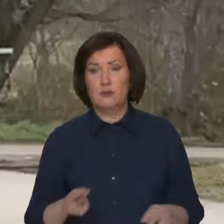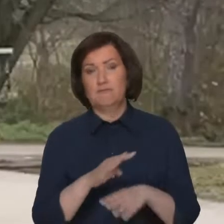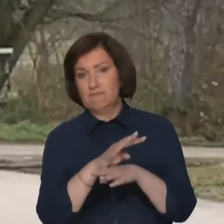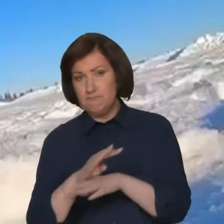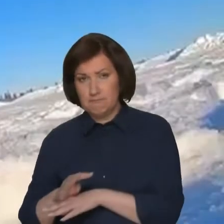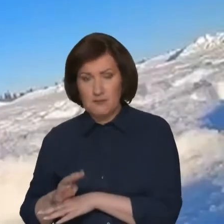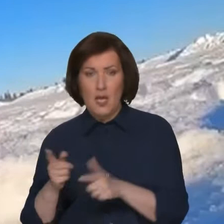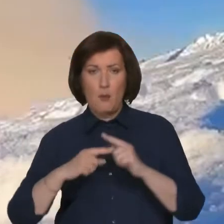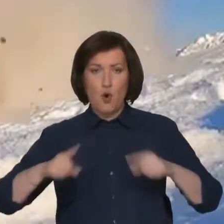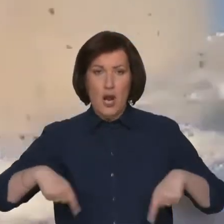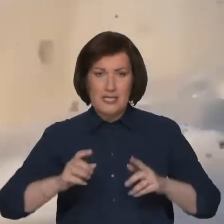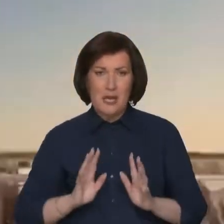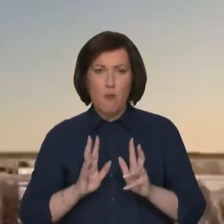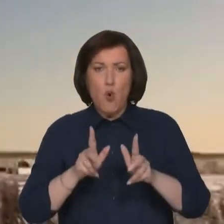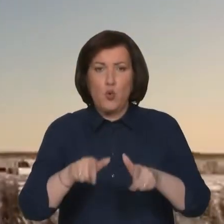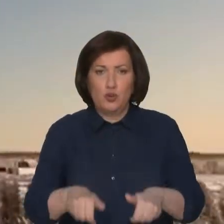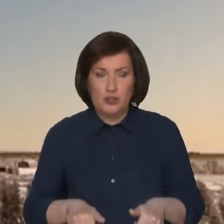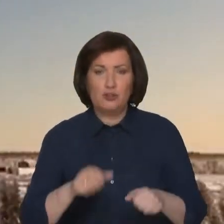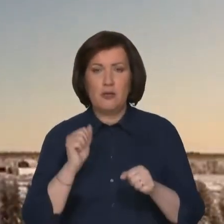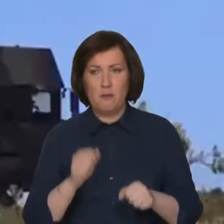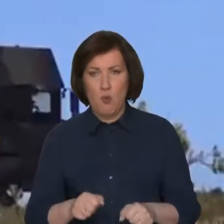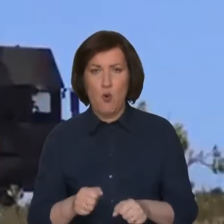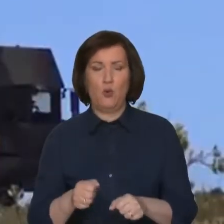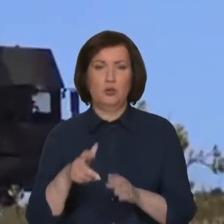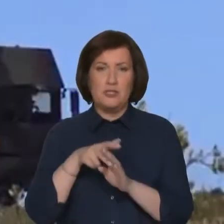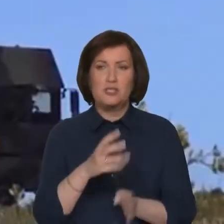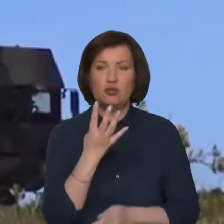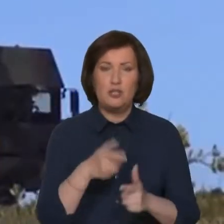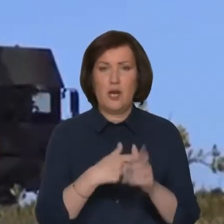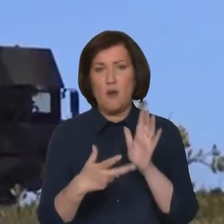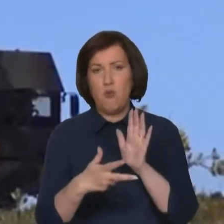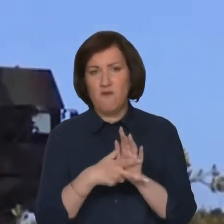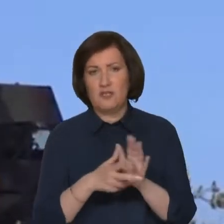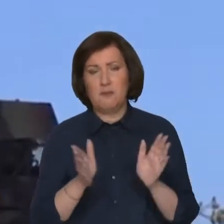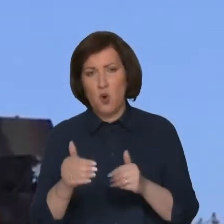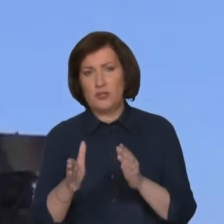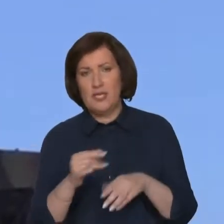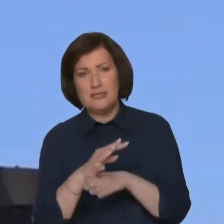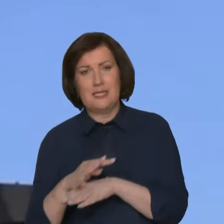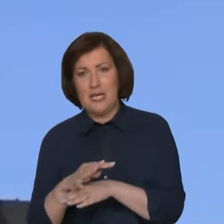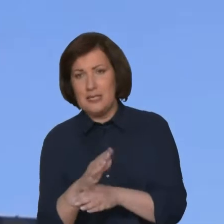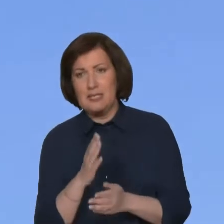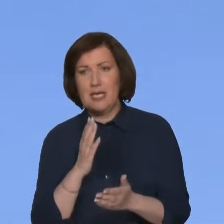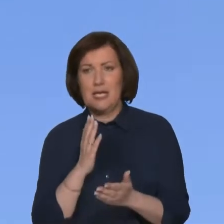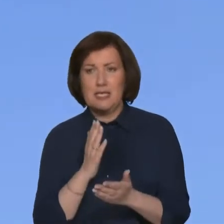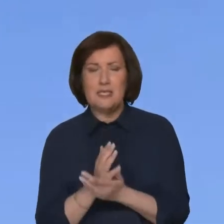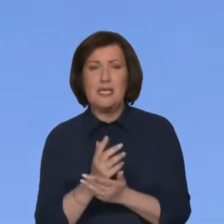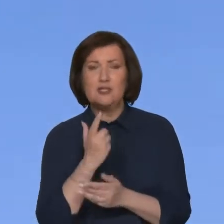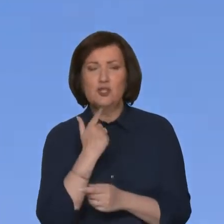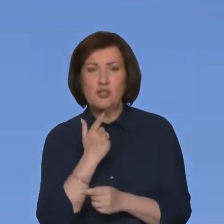мають колісне або гусеничне шасі і можуть нести 4 або 8 контейнерів із ракетами, що мають